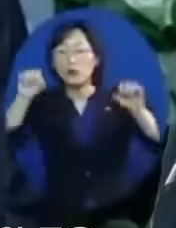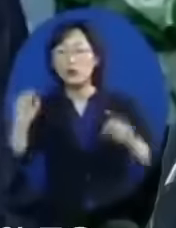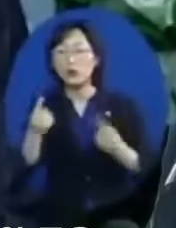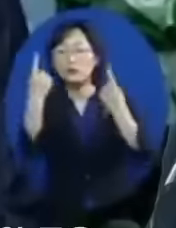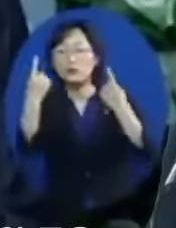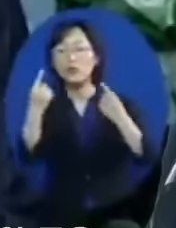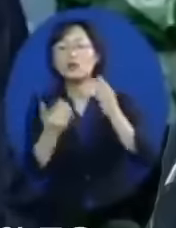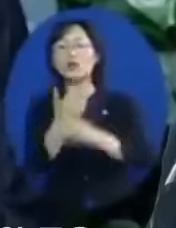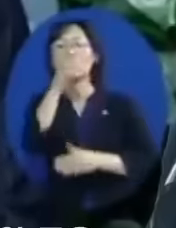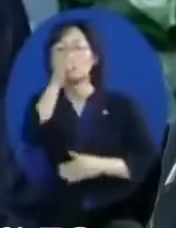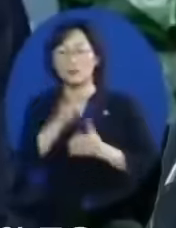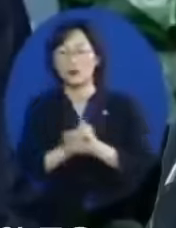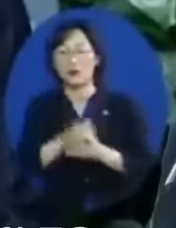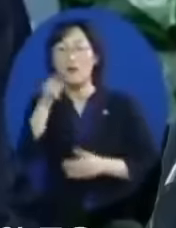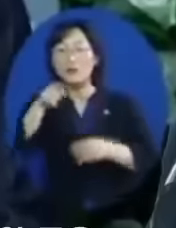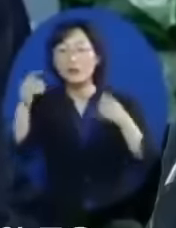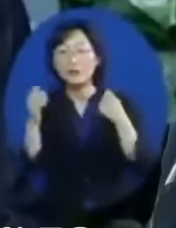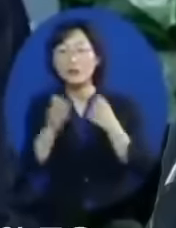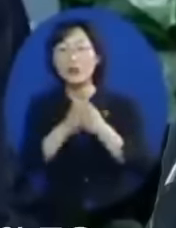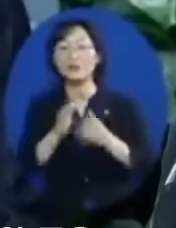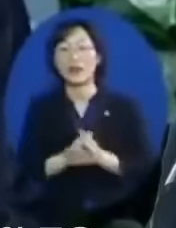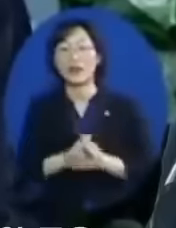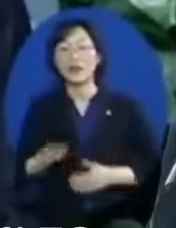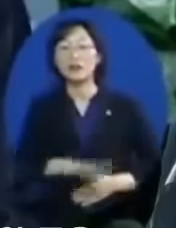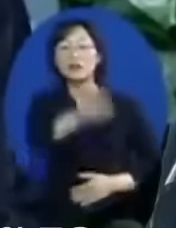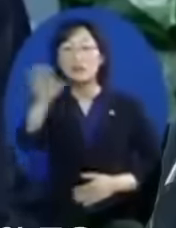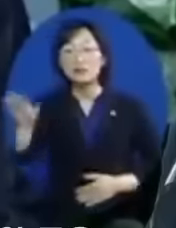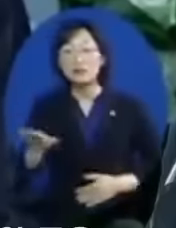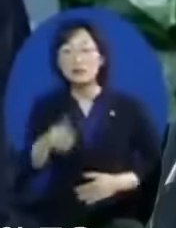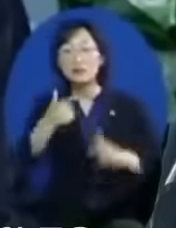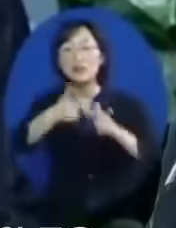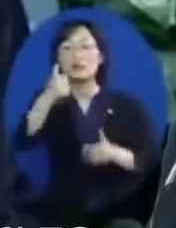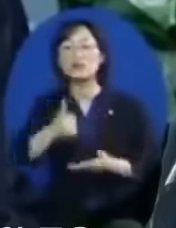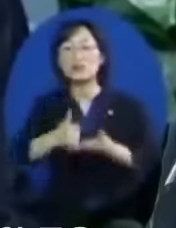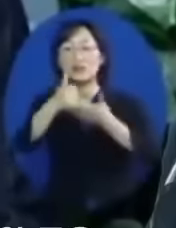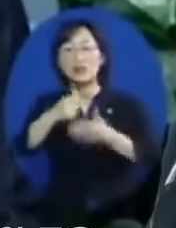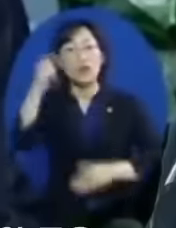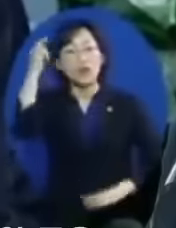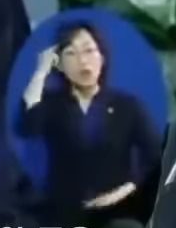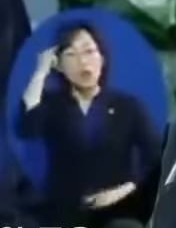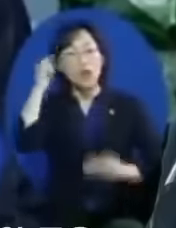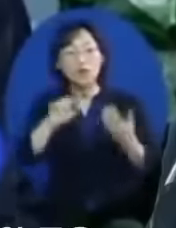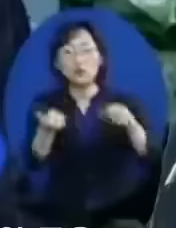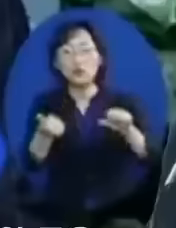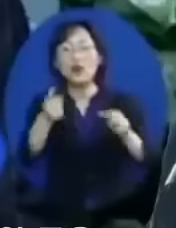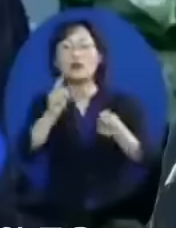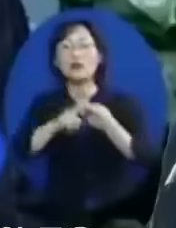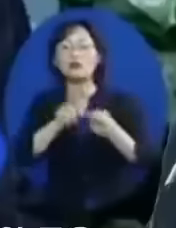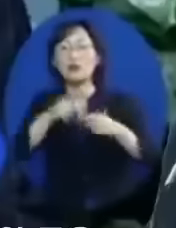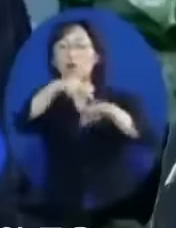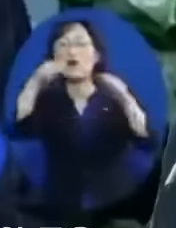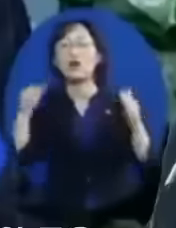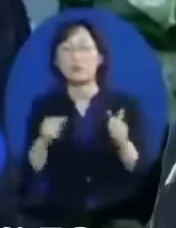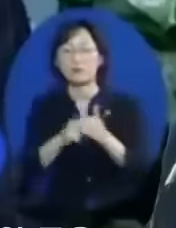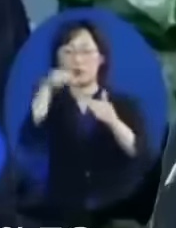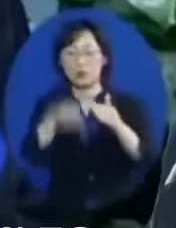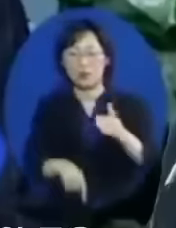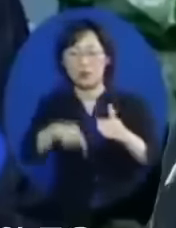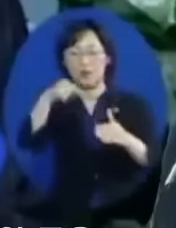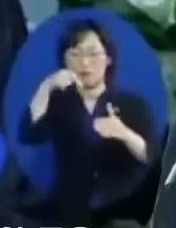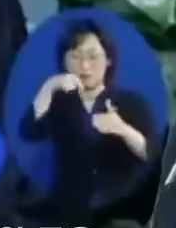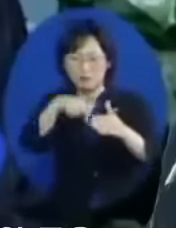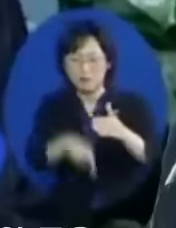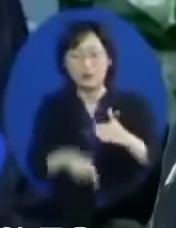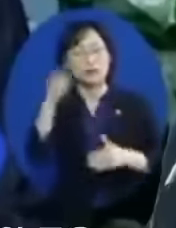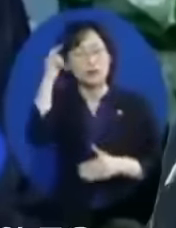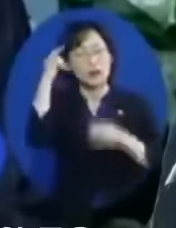일어나고 있는 것입니다. 그렇기 때문에 우리는 예수님이 왜 죽어야 하는지를 마음속에 깊이 생각해 보아야